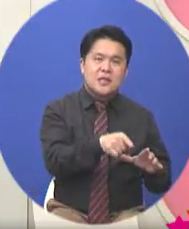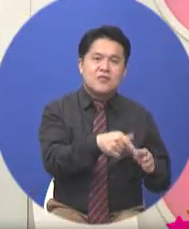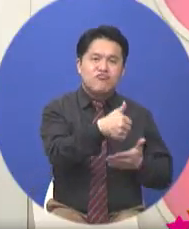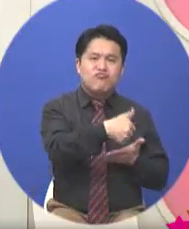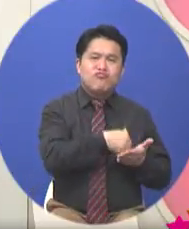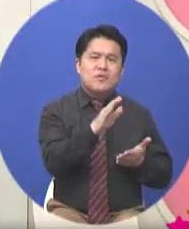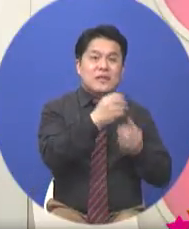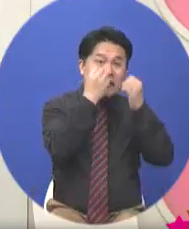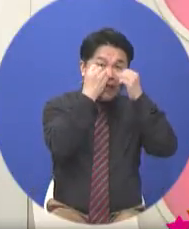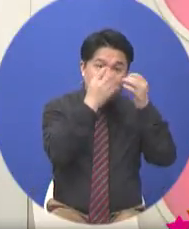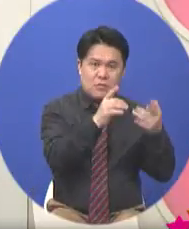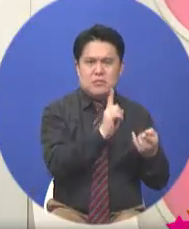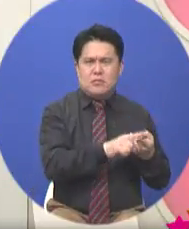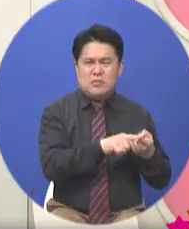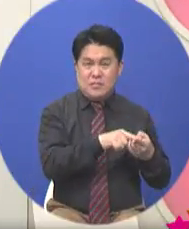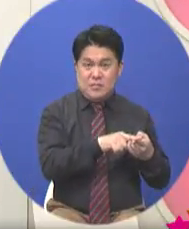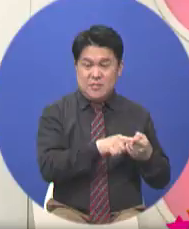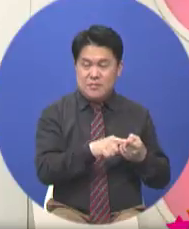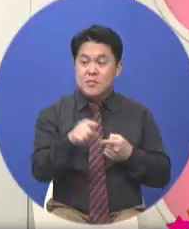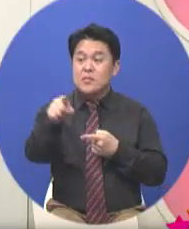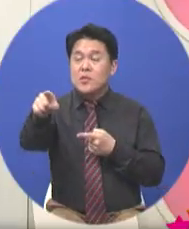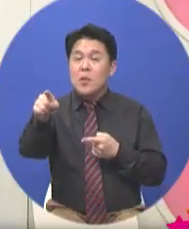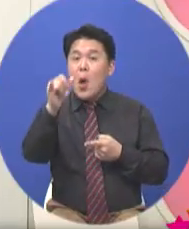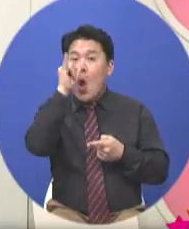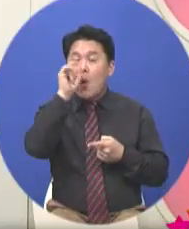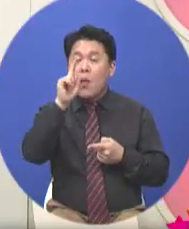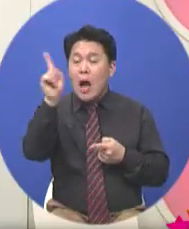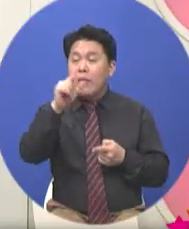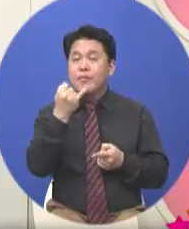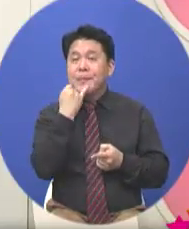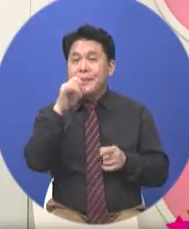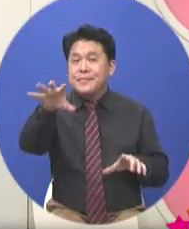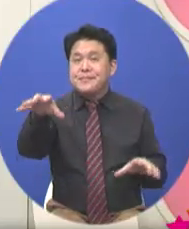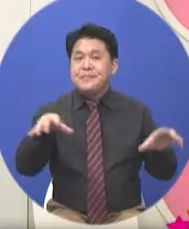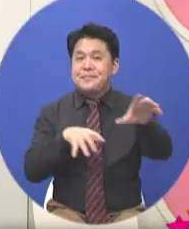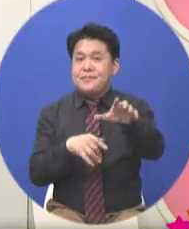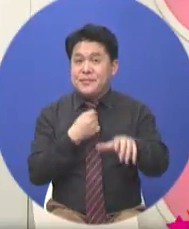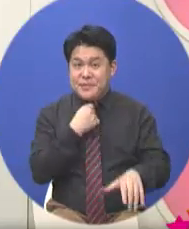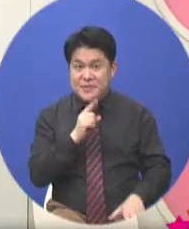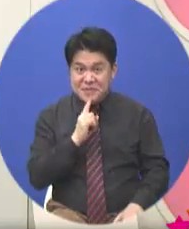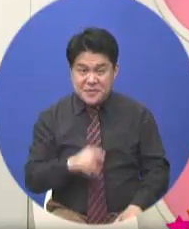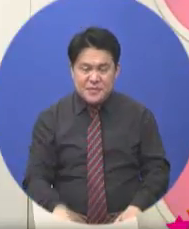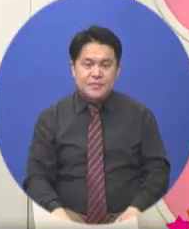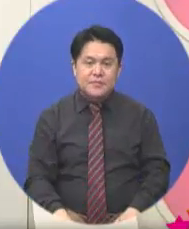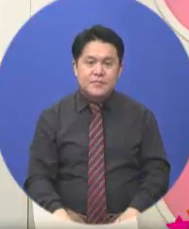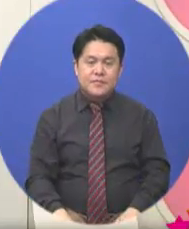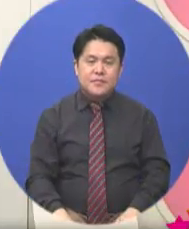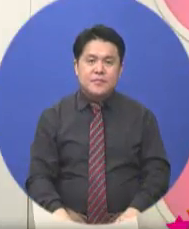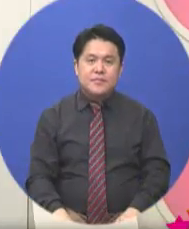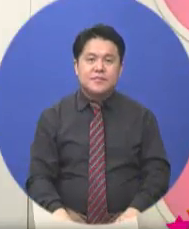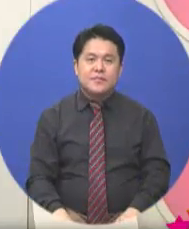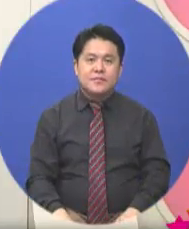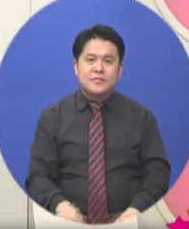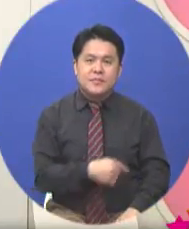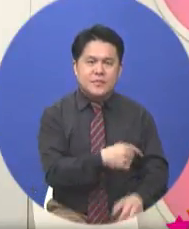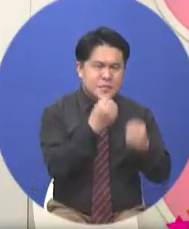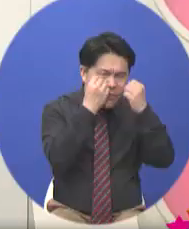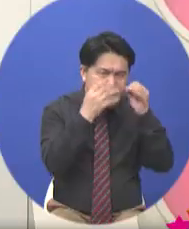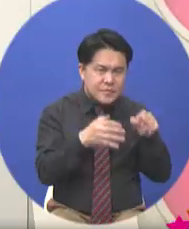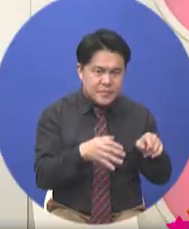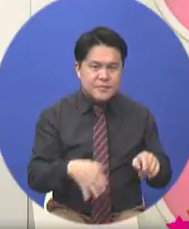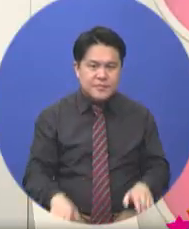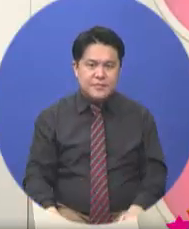중고가 아니라 완전 새 겁니다. 새 거니까 교환할 수 있는 일이 있었으면 좋겠다. 예. 그 미니 세탁기는 완전 새 거고요. 그래서